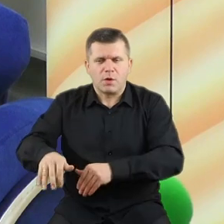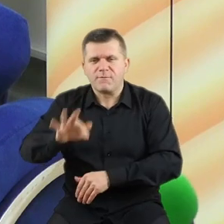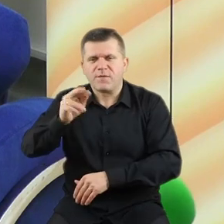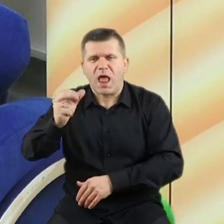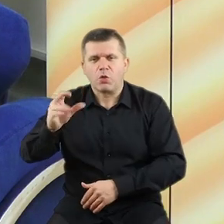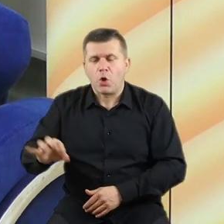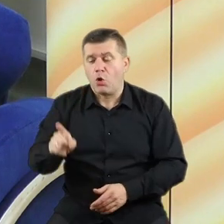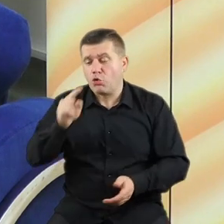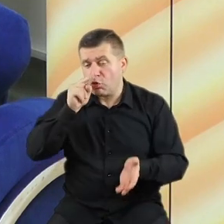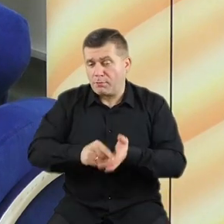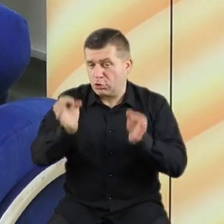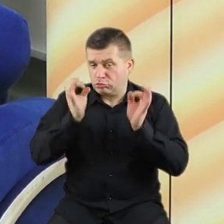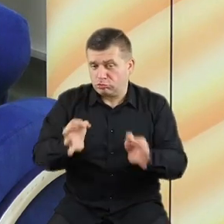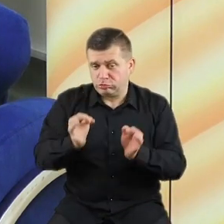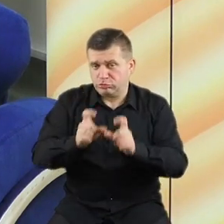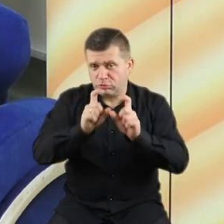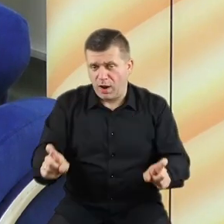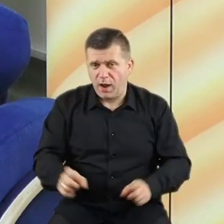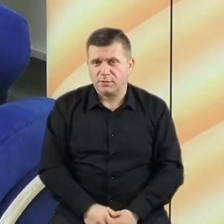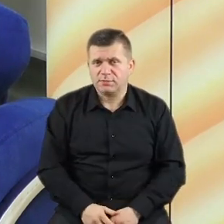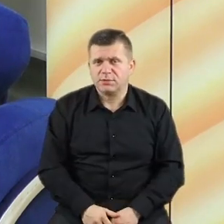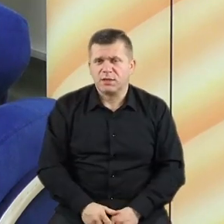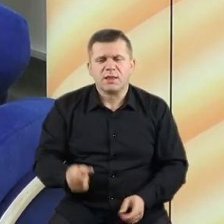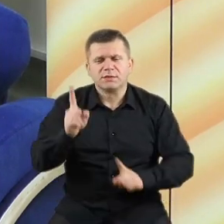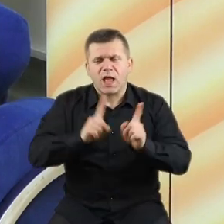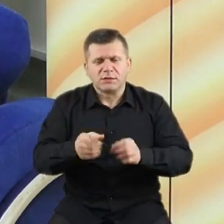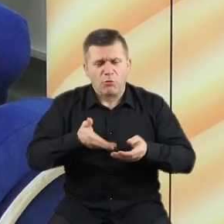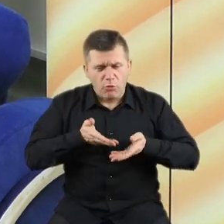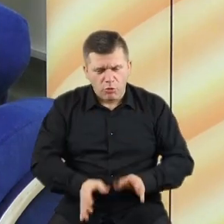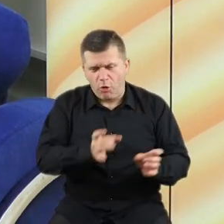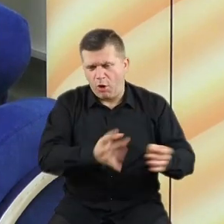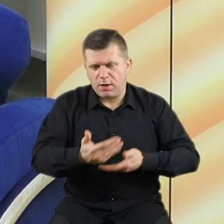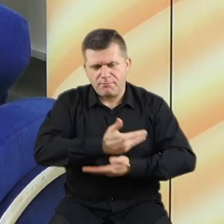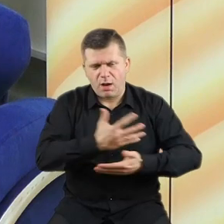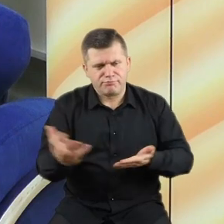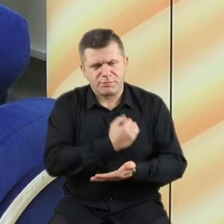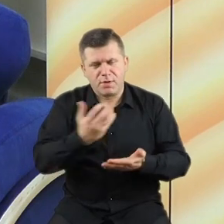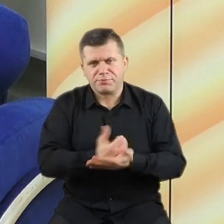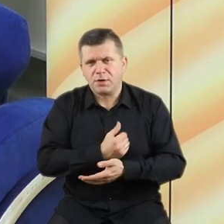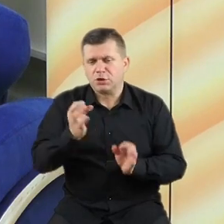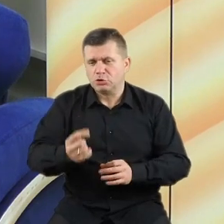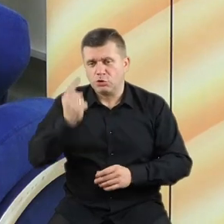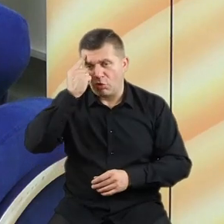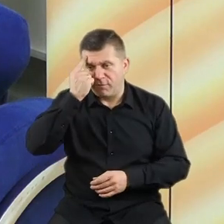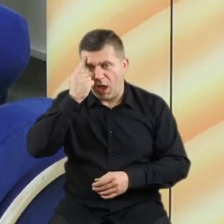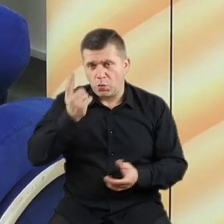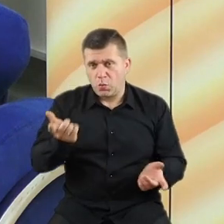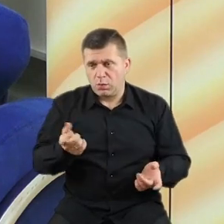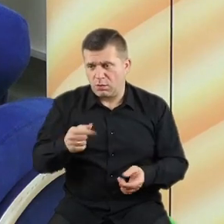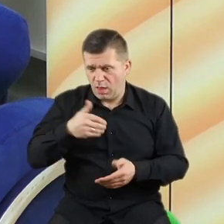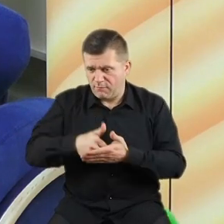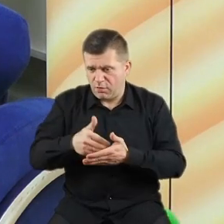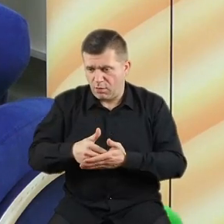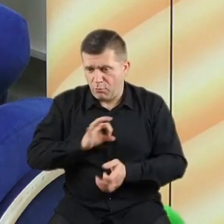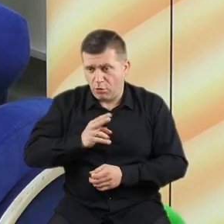i ci ludzie dopiero w dzisiejszych czasach, już czasami zabierano je w szpitalu od razu, i ci ludzie dopiero w dzisiejszych czasach się dowiadują, że w ogóle